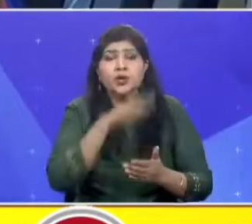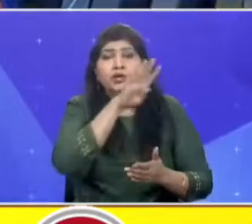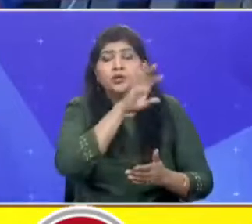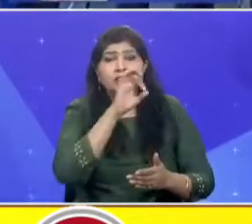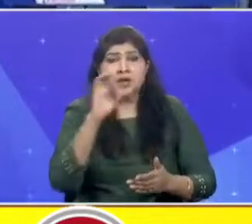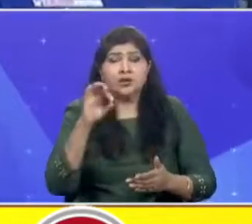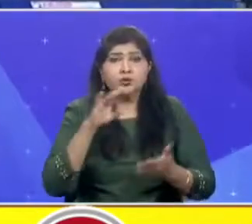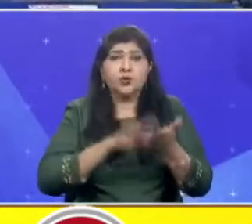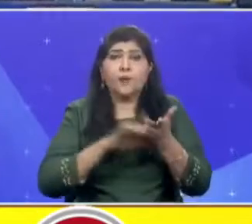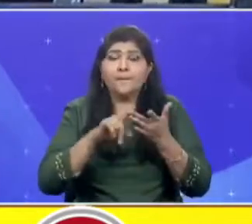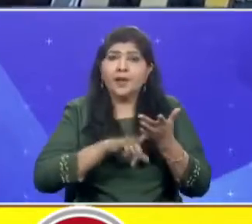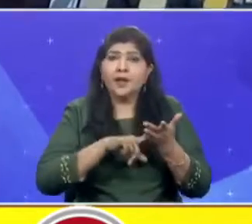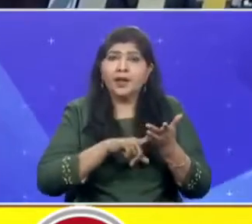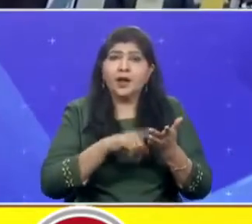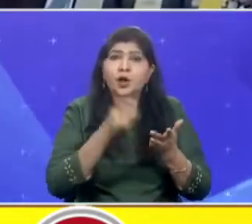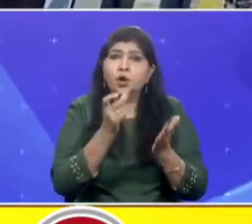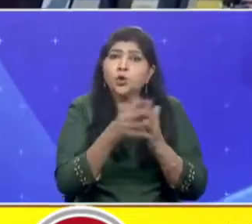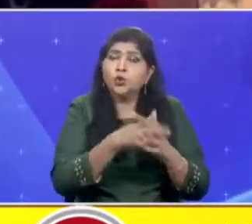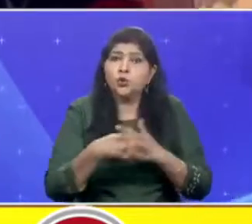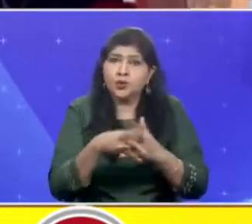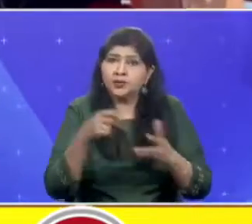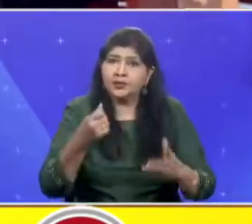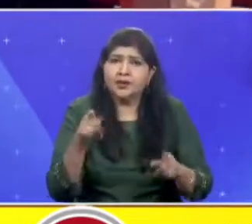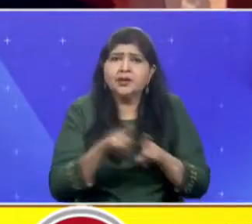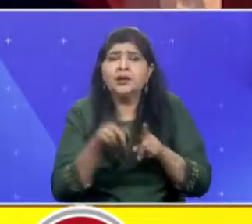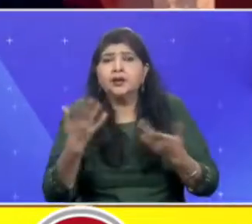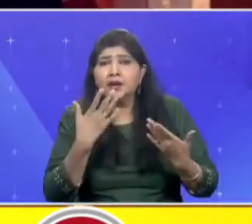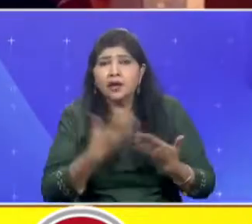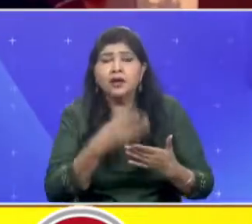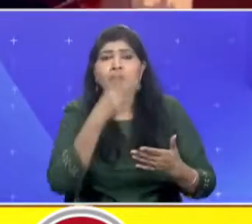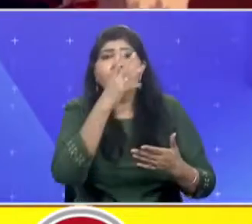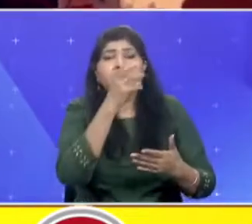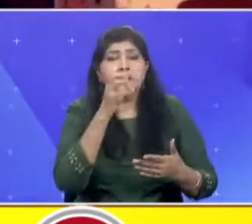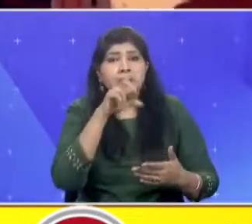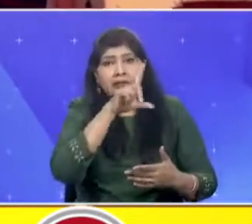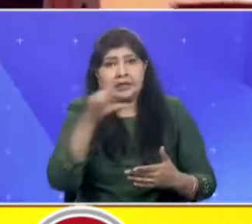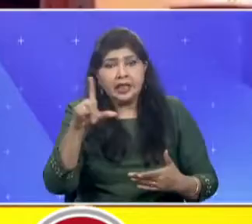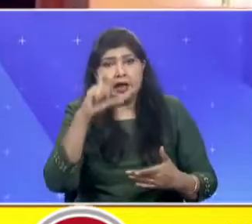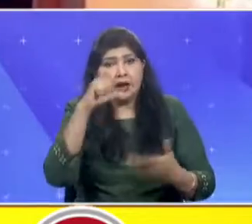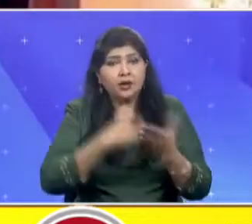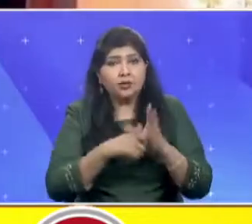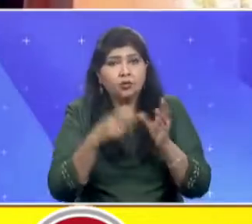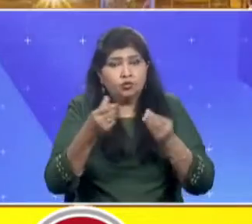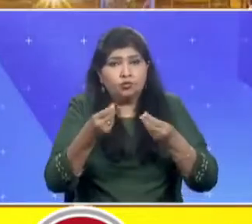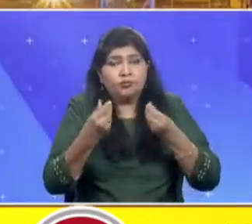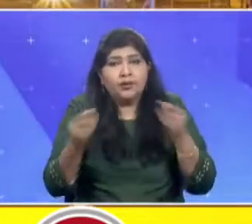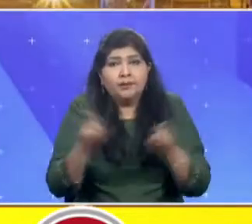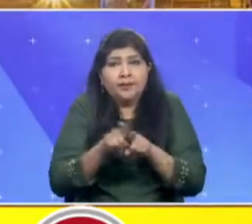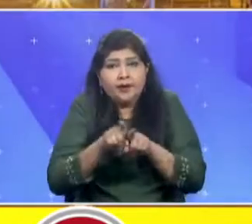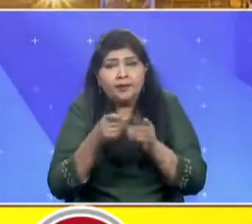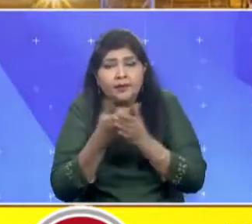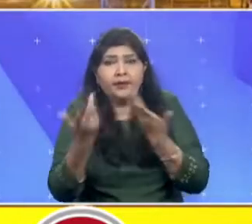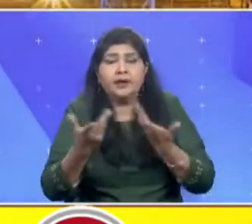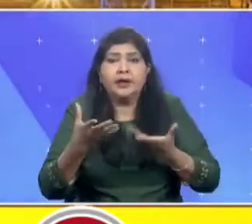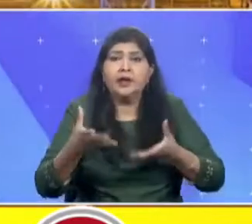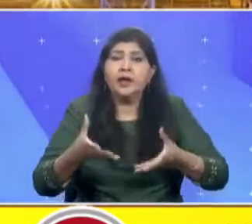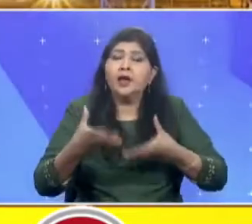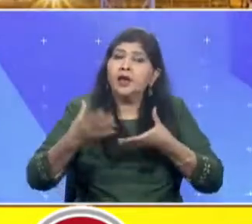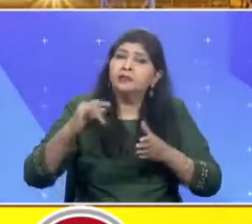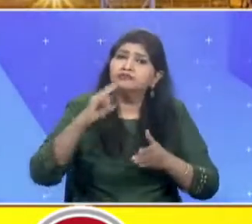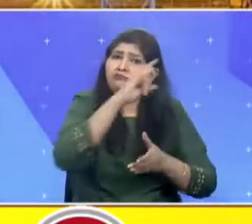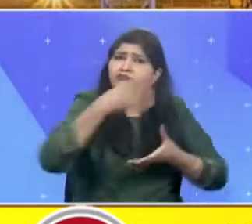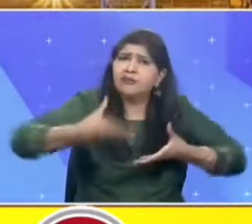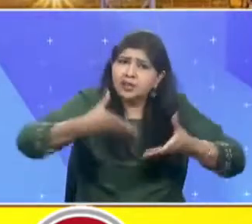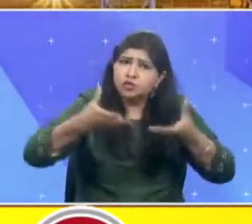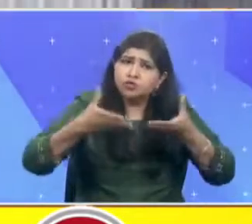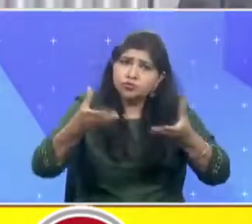400 बिलियन डॉलर यानी 30 लाख करोड़ रुपए के एक्सपोर्ट का टारगेट